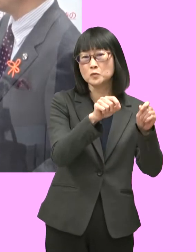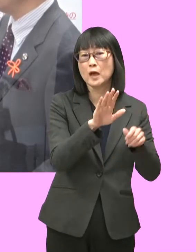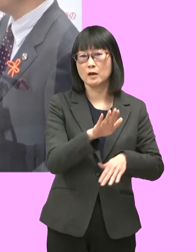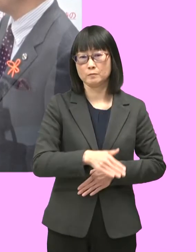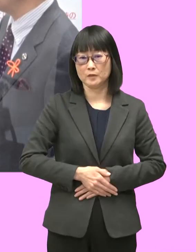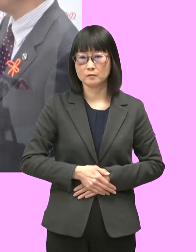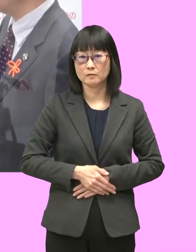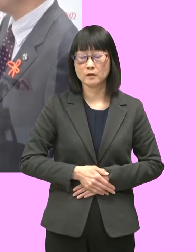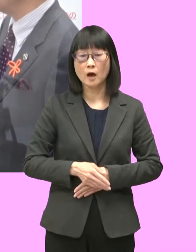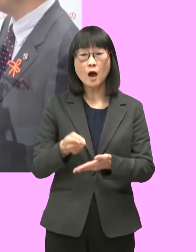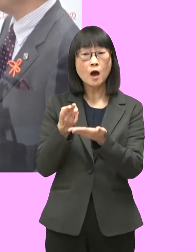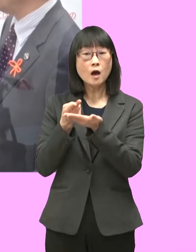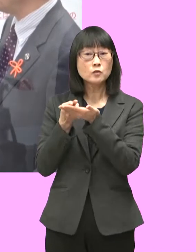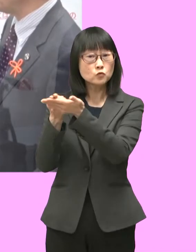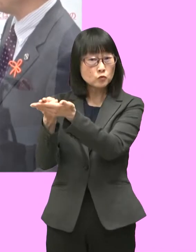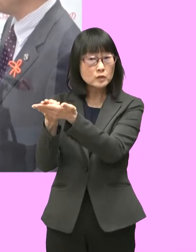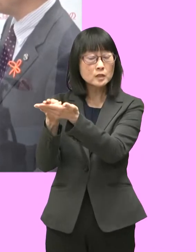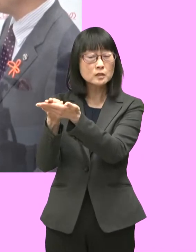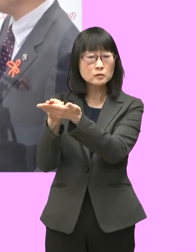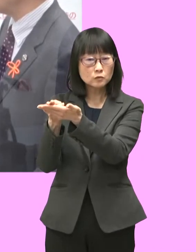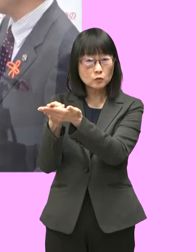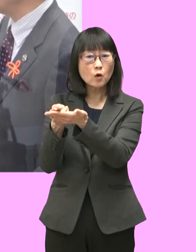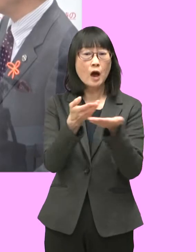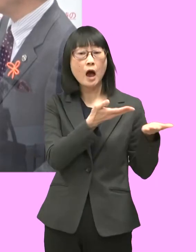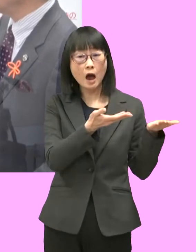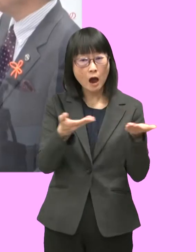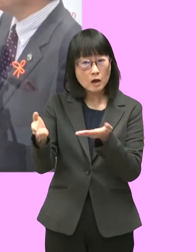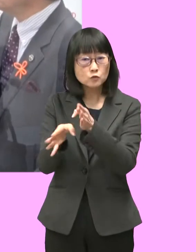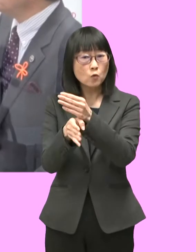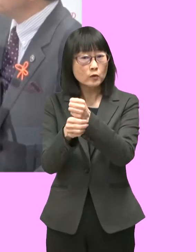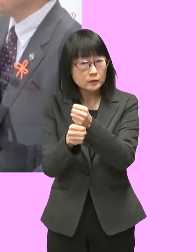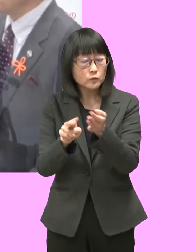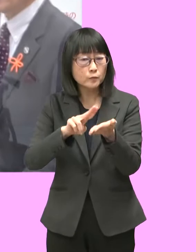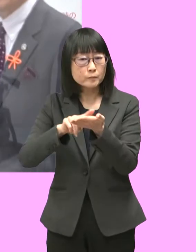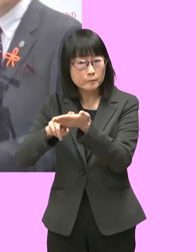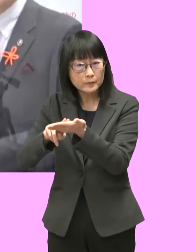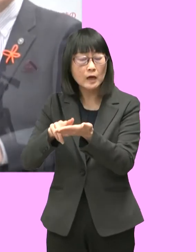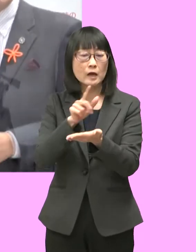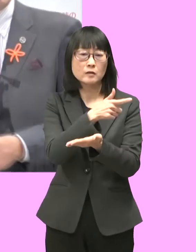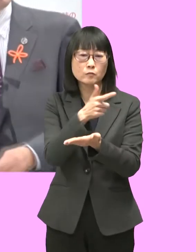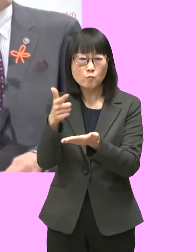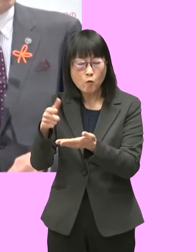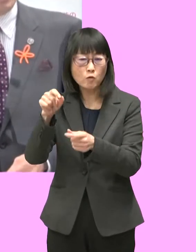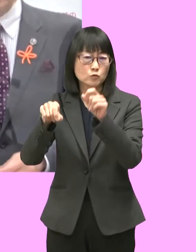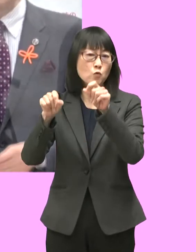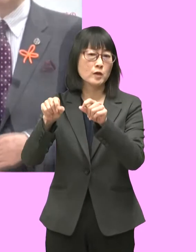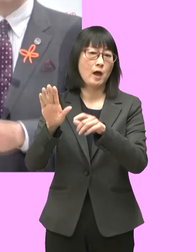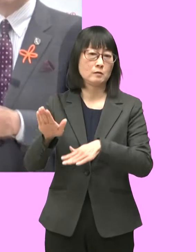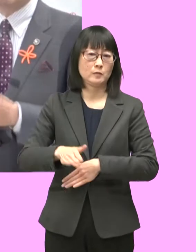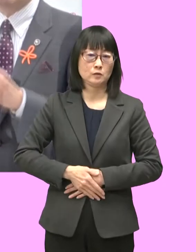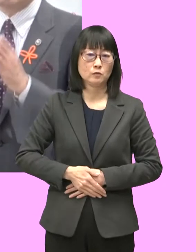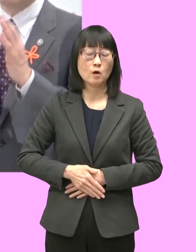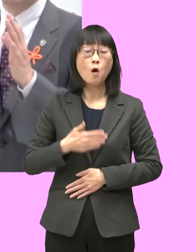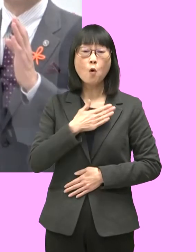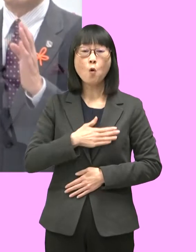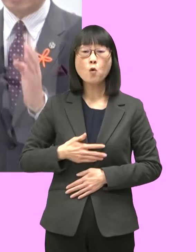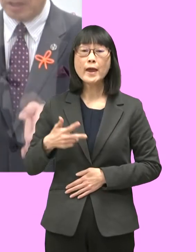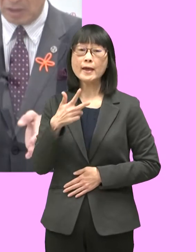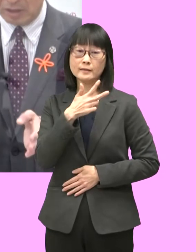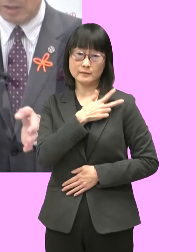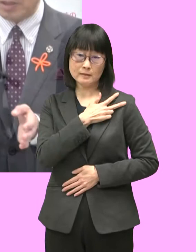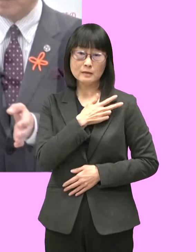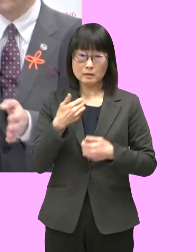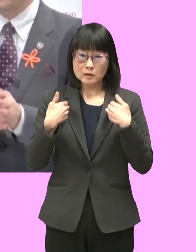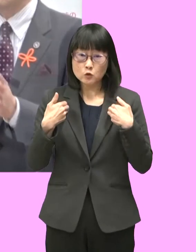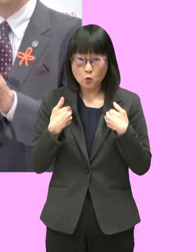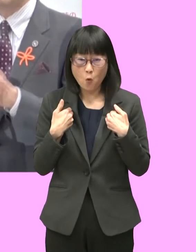搬送、感染支援と、まあ、こういったことになるわけですが、やはり保健師でなければならない業務はやっぱり保健師にやっていただかなき